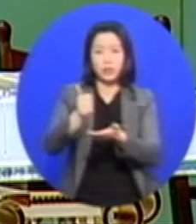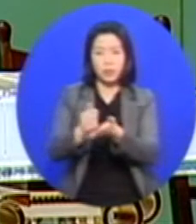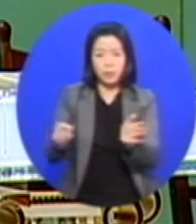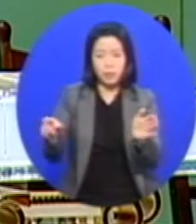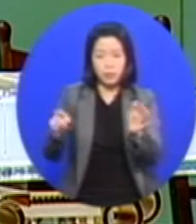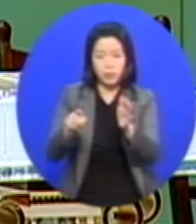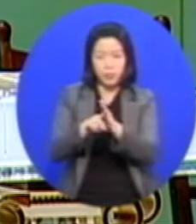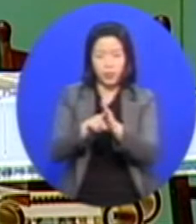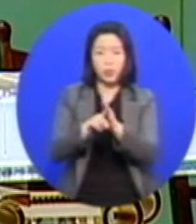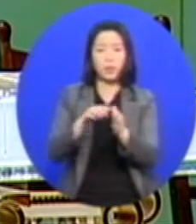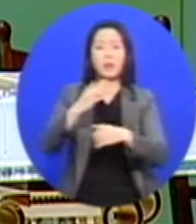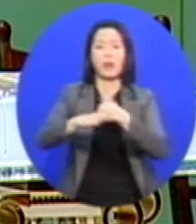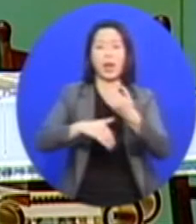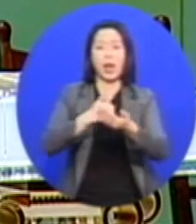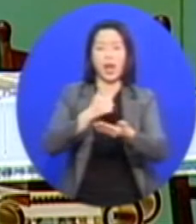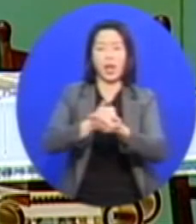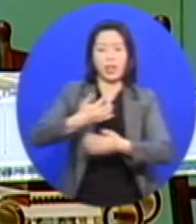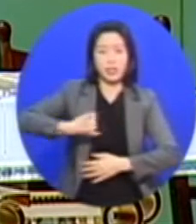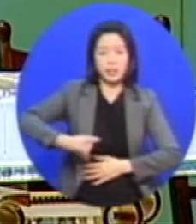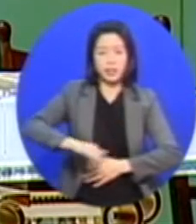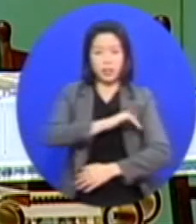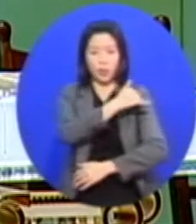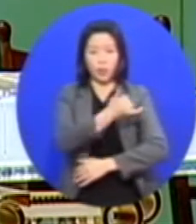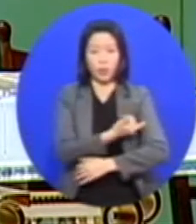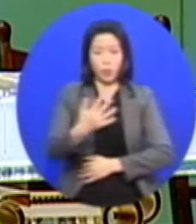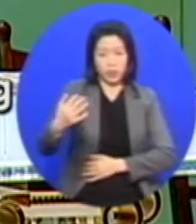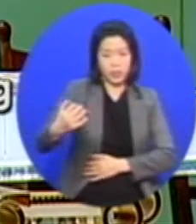하나님의 자녀된 권세를 얻었어